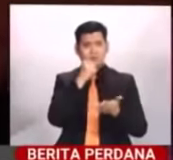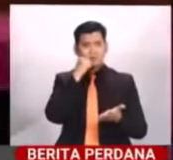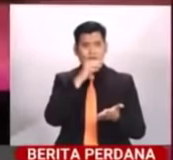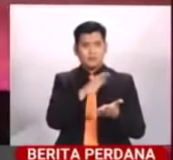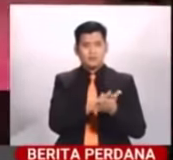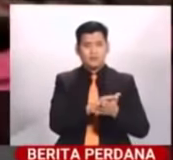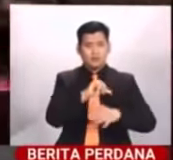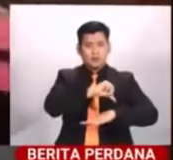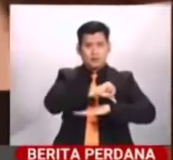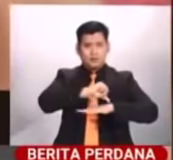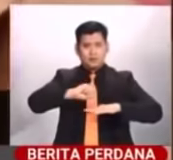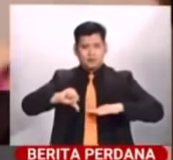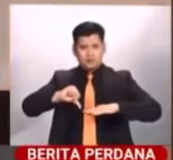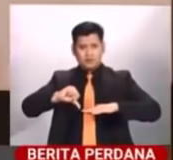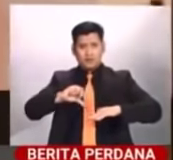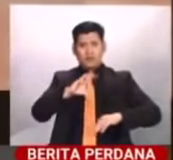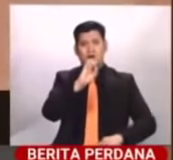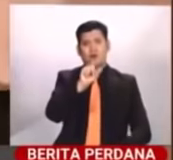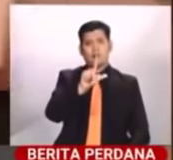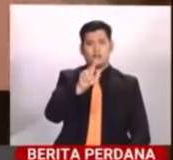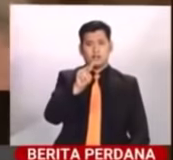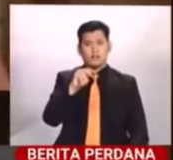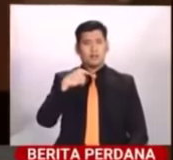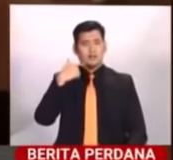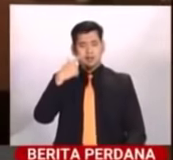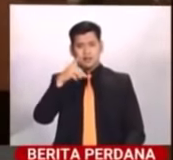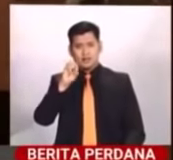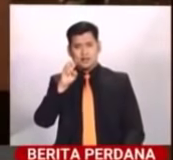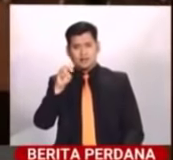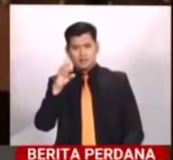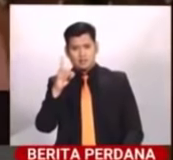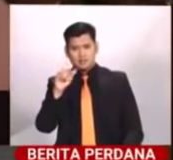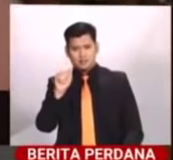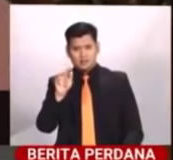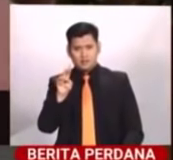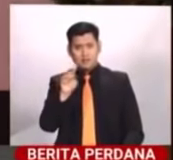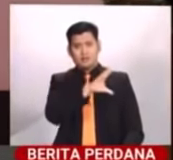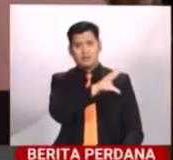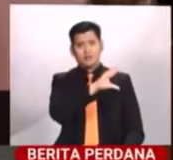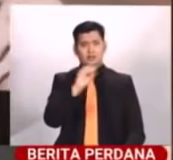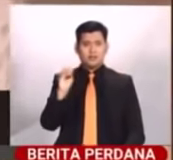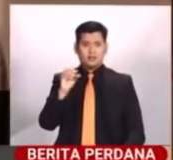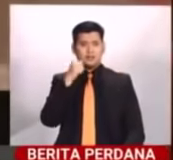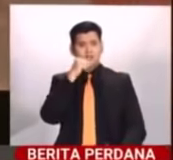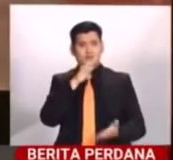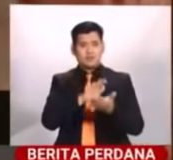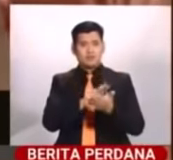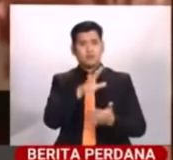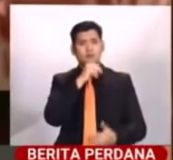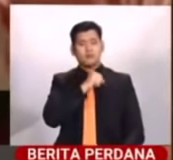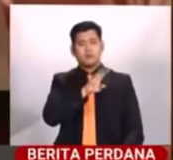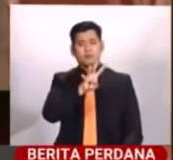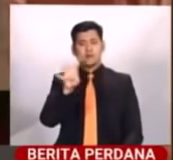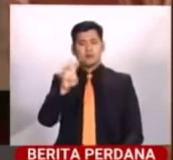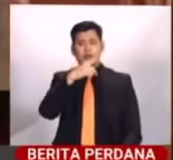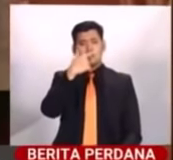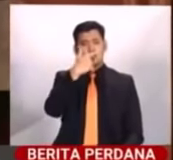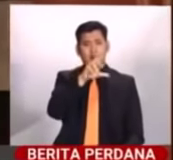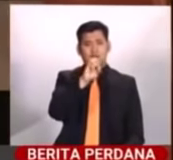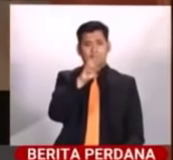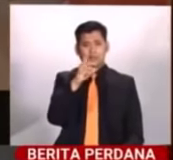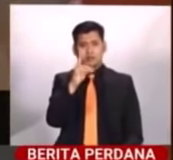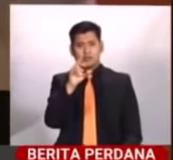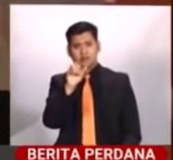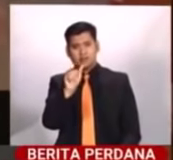kosmetik. Pasangan terbabit ialah Ollie London, 30 tahun dan Angelique Frenchie Morgan, 44 tahun. London mahu